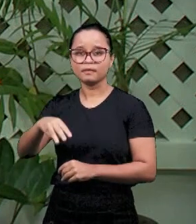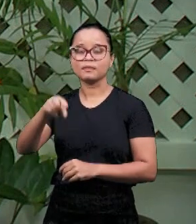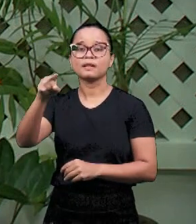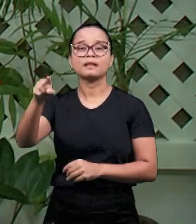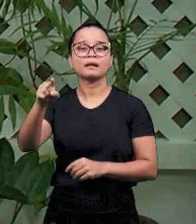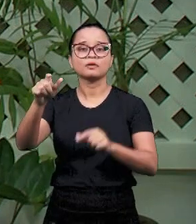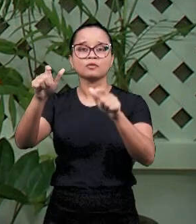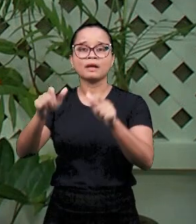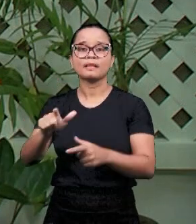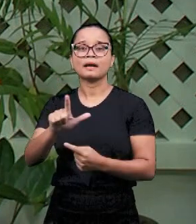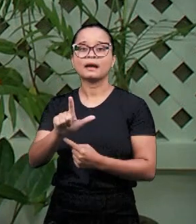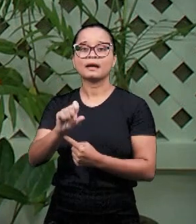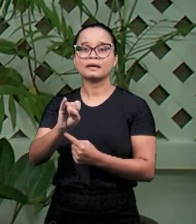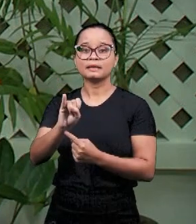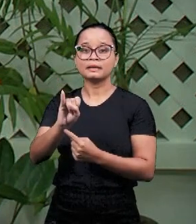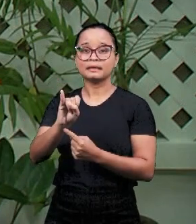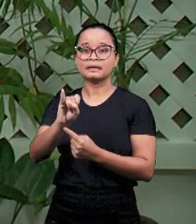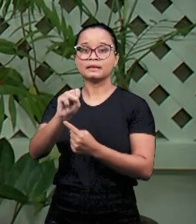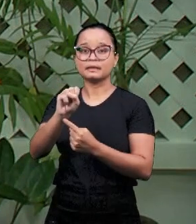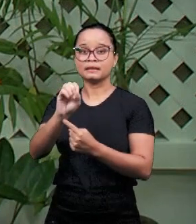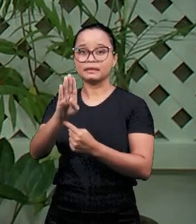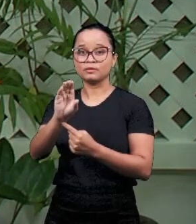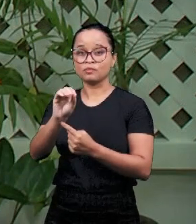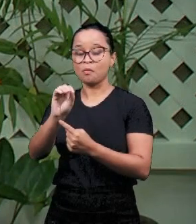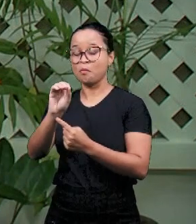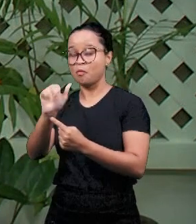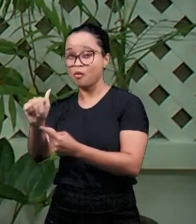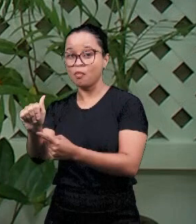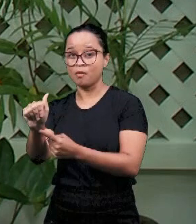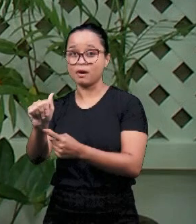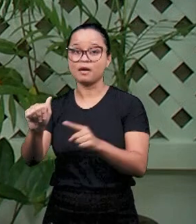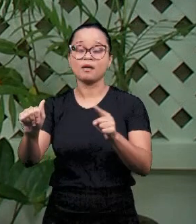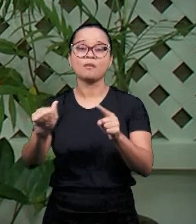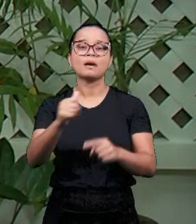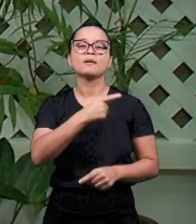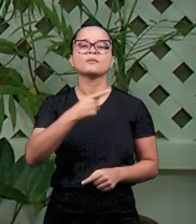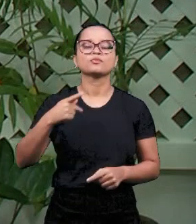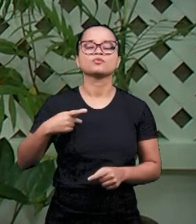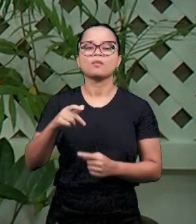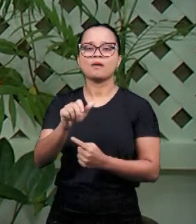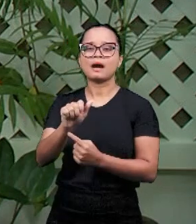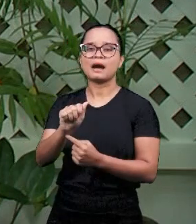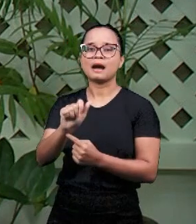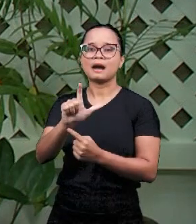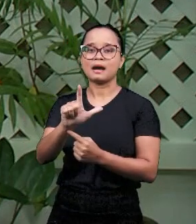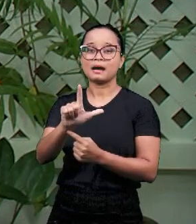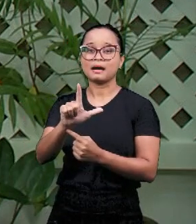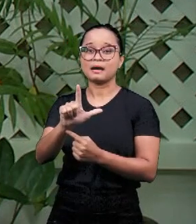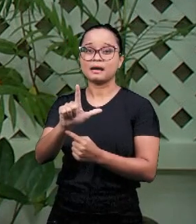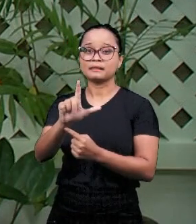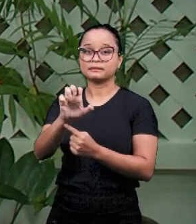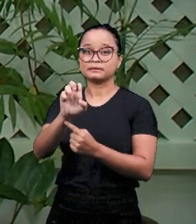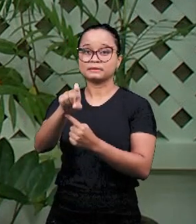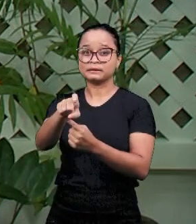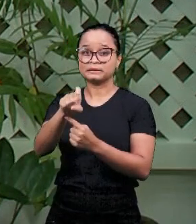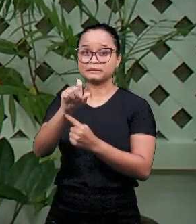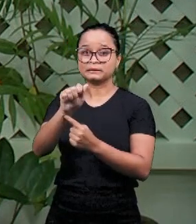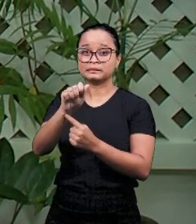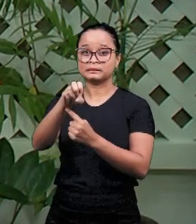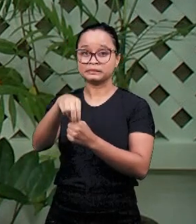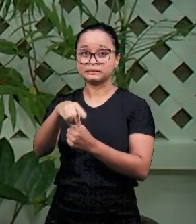responsable. Ce n'est pas notre Alexandre Gueiros, c'est un autre Alexandre qui est